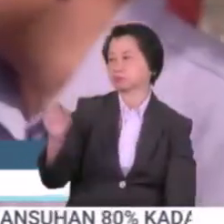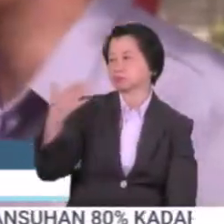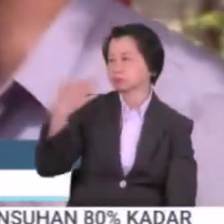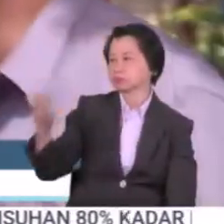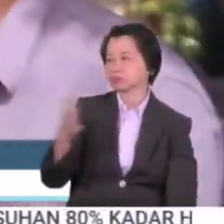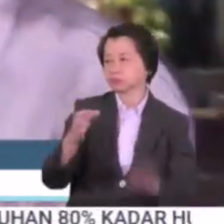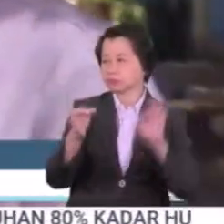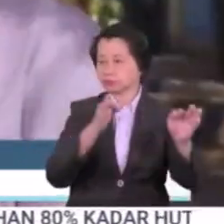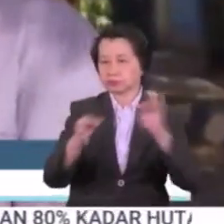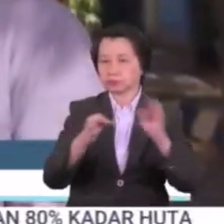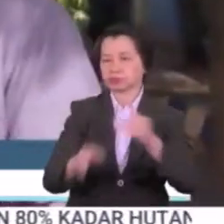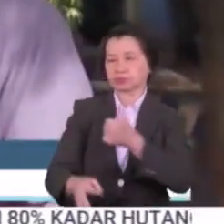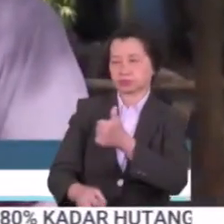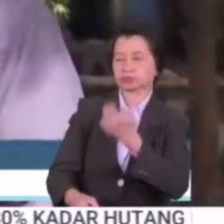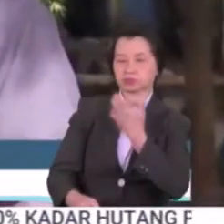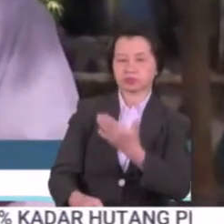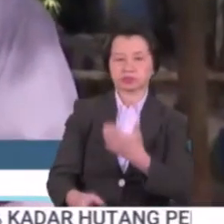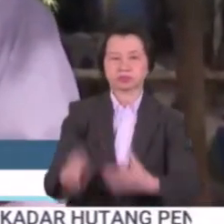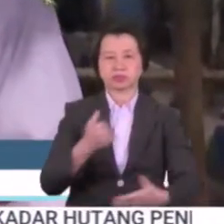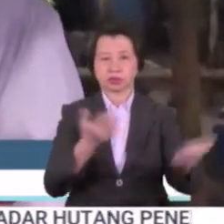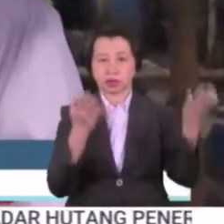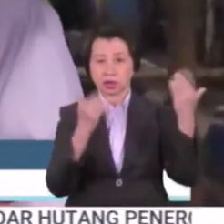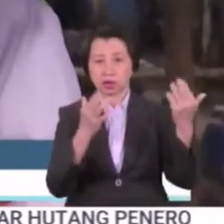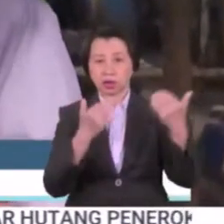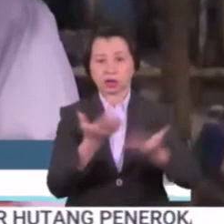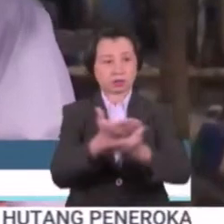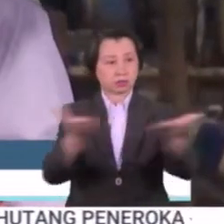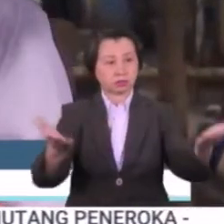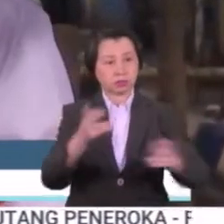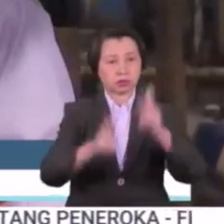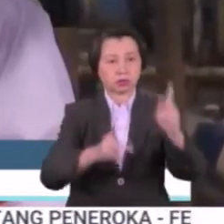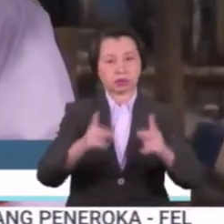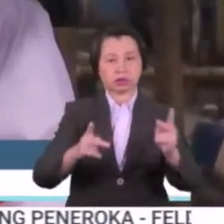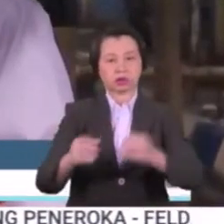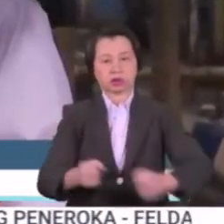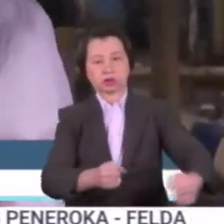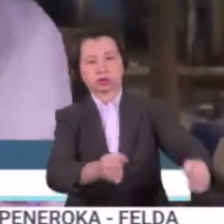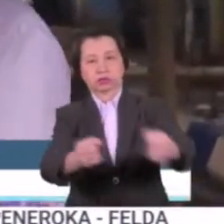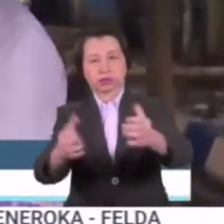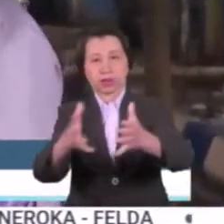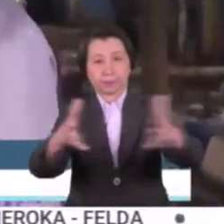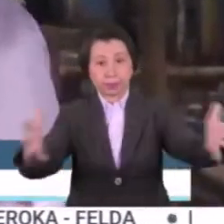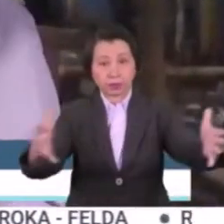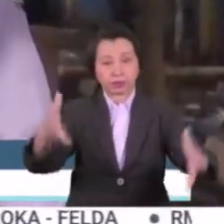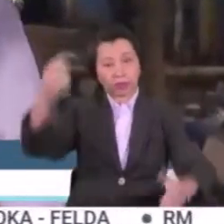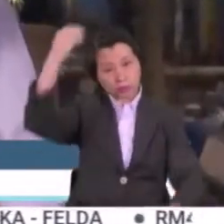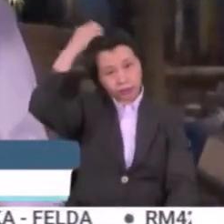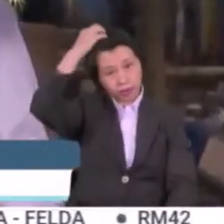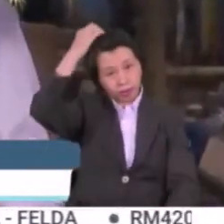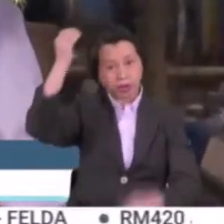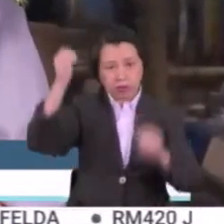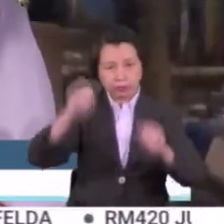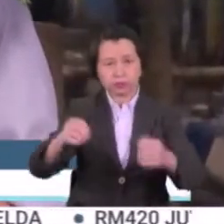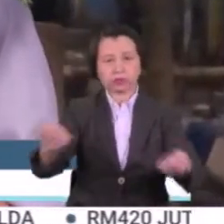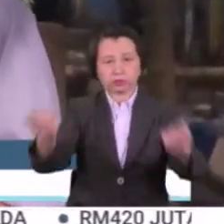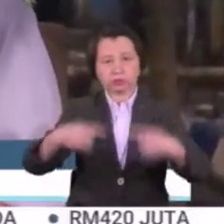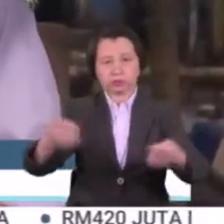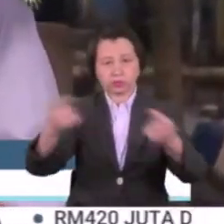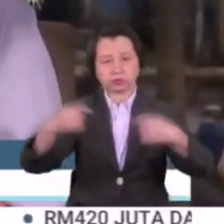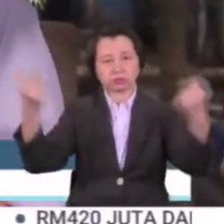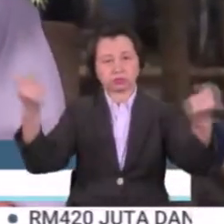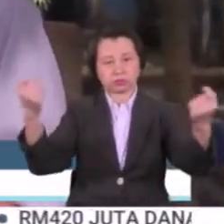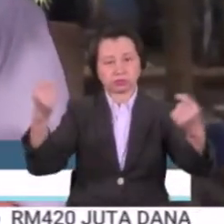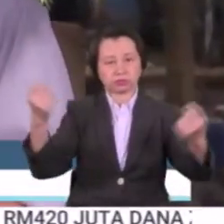dhanian itu tadi dan kita harapkan warga di sekitar sungai besar sama berenam Selangor ini dapat memeriahkan